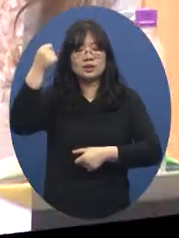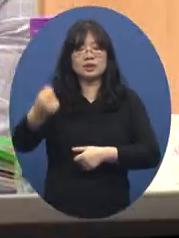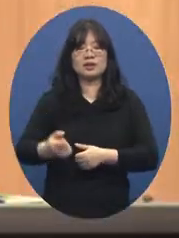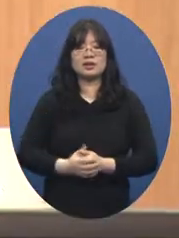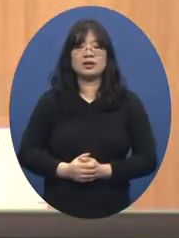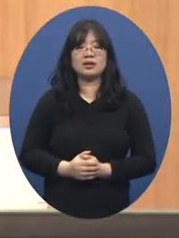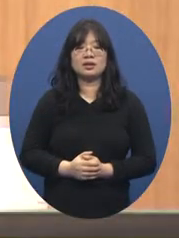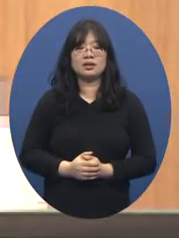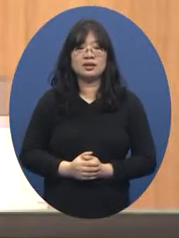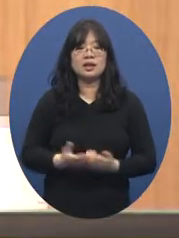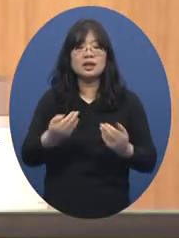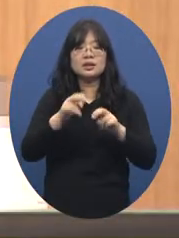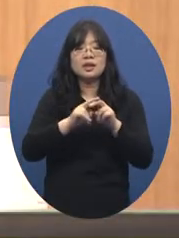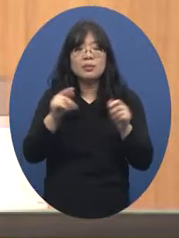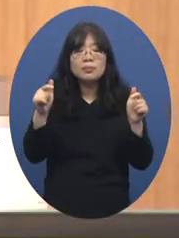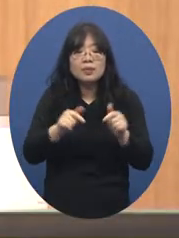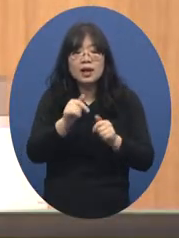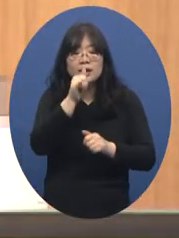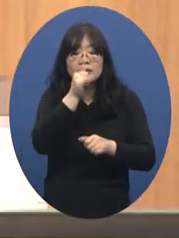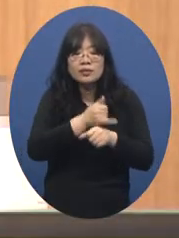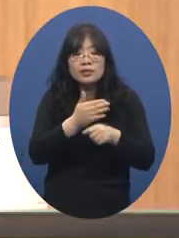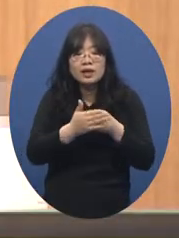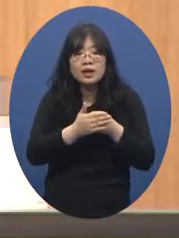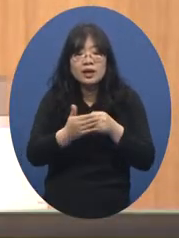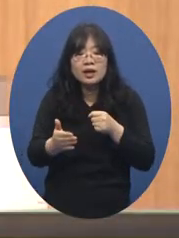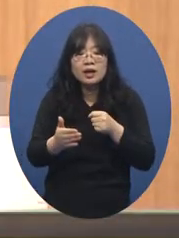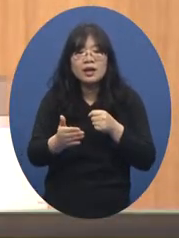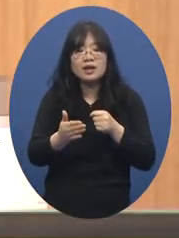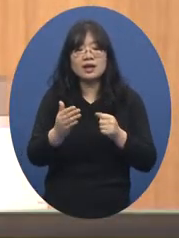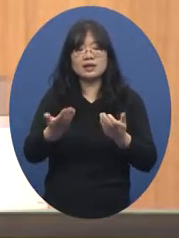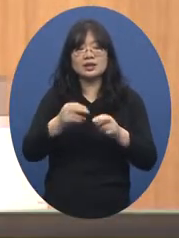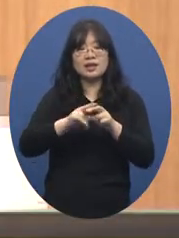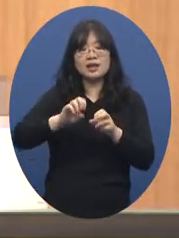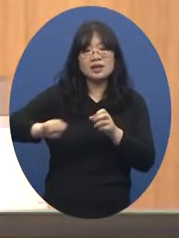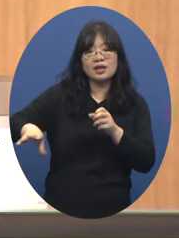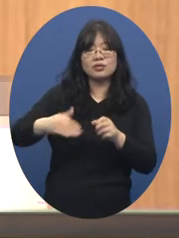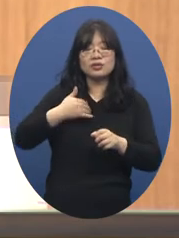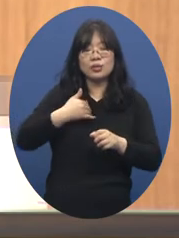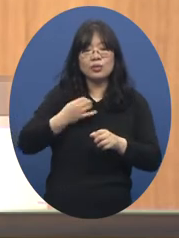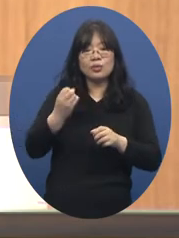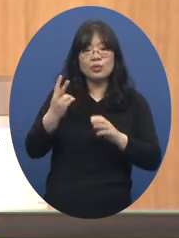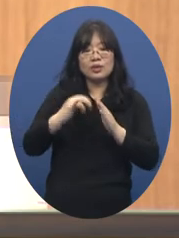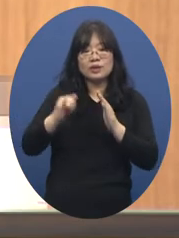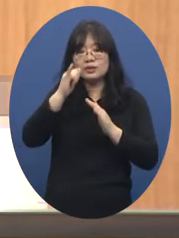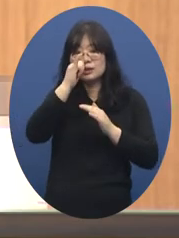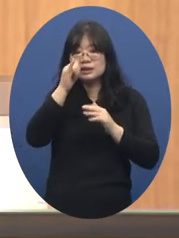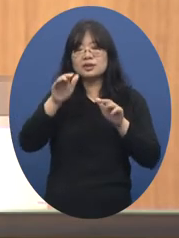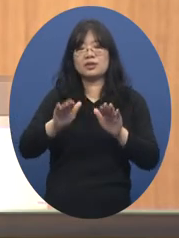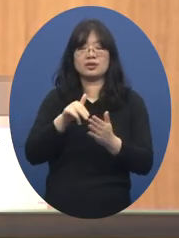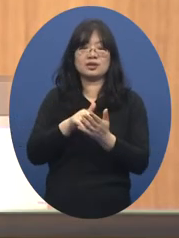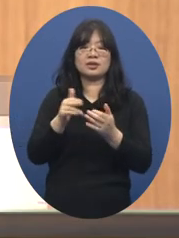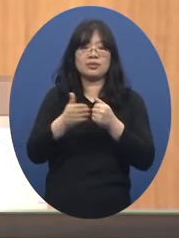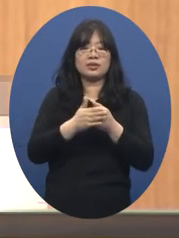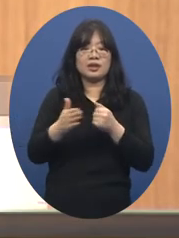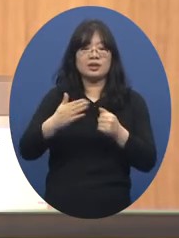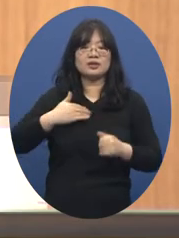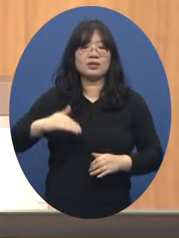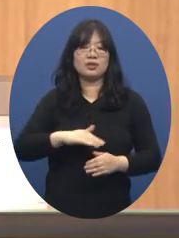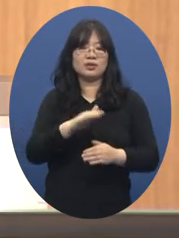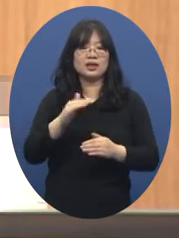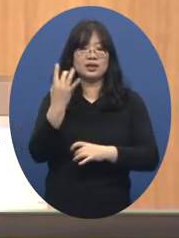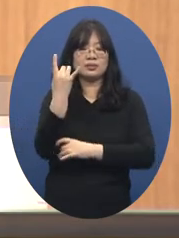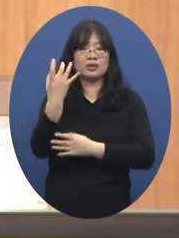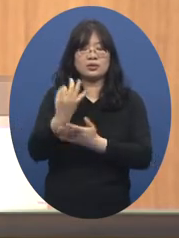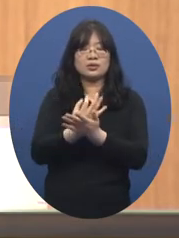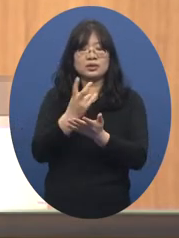있고요. 일자리가 감소하게 되고 일자리를 잃게 된 사람들이 바로 저 자신이나 저의 가족이 될 수도 있는 현실을 저희는